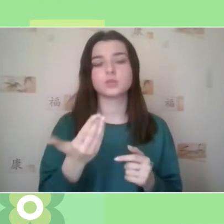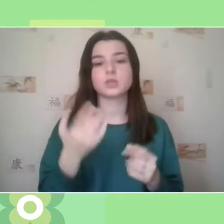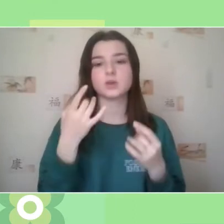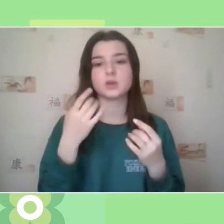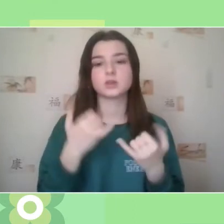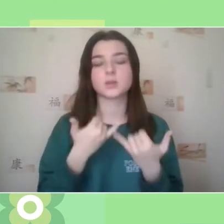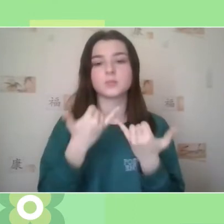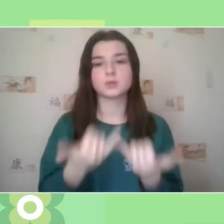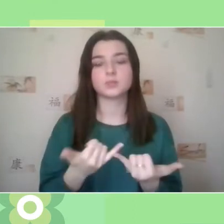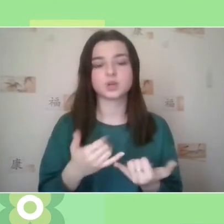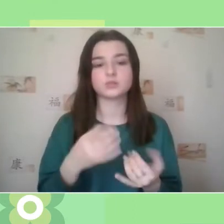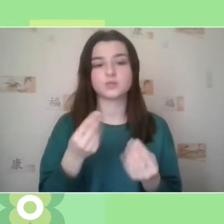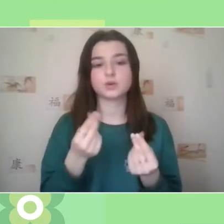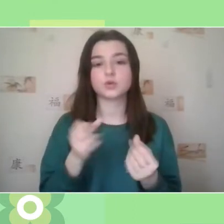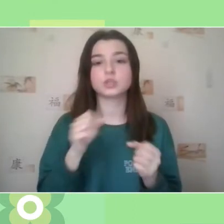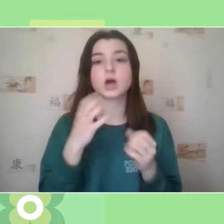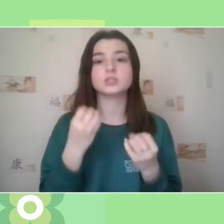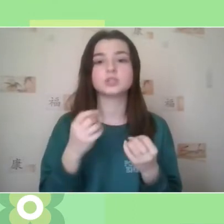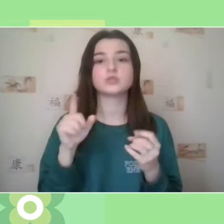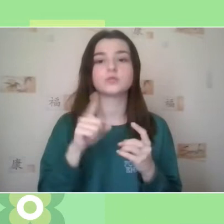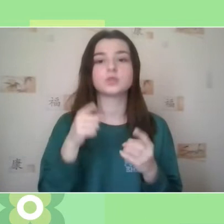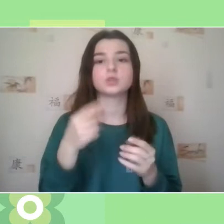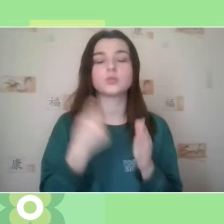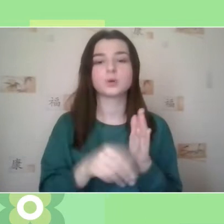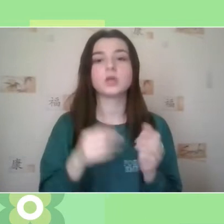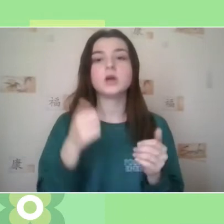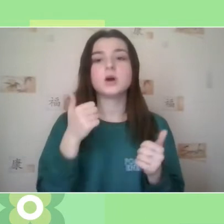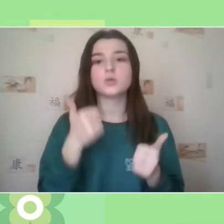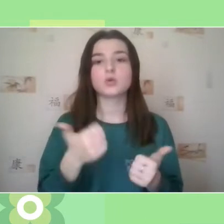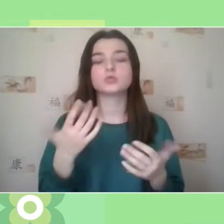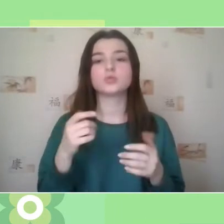картини безоплатно на наш аукціон давали заслужені художники,